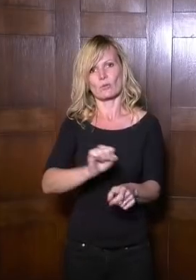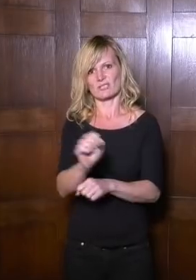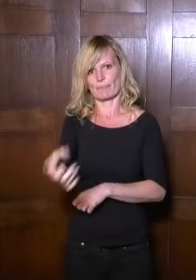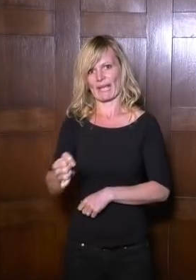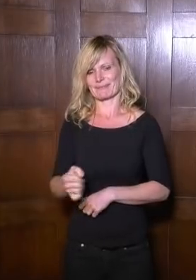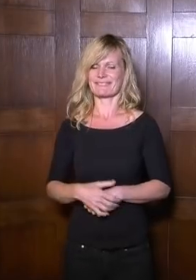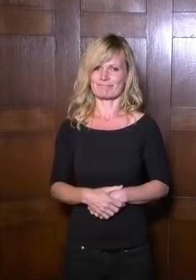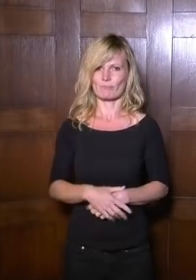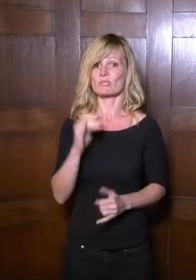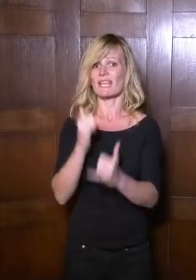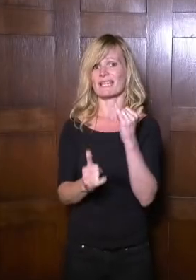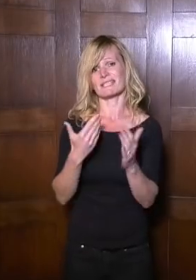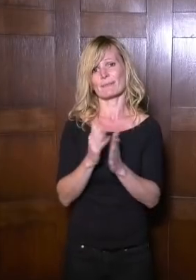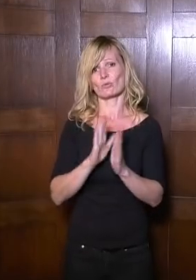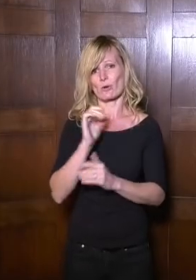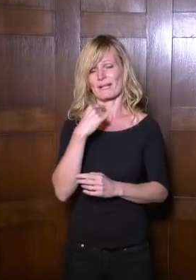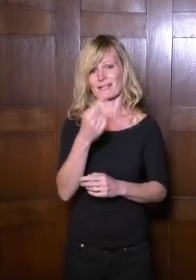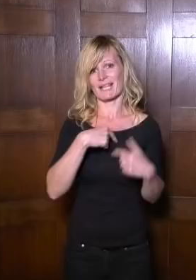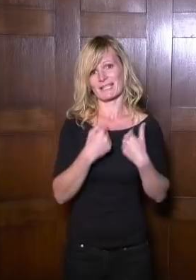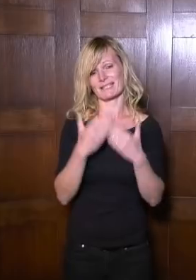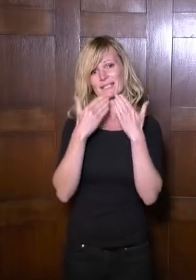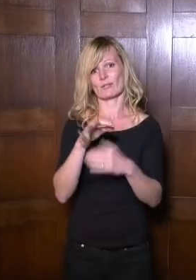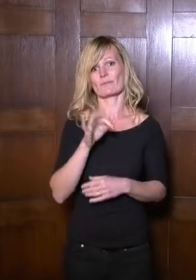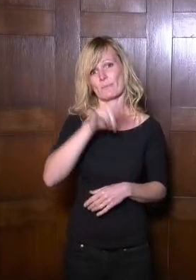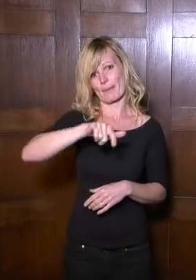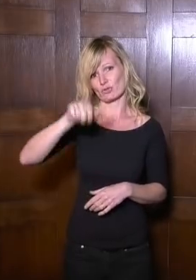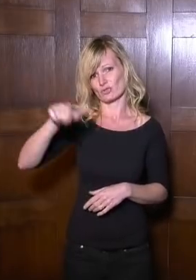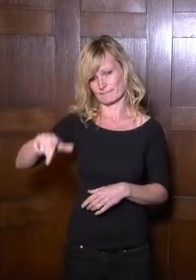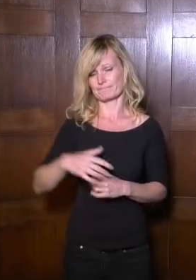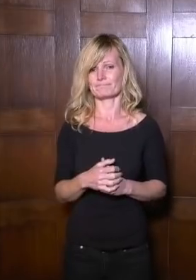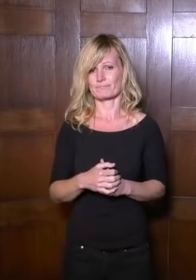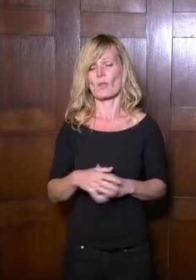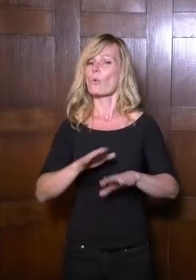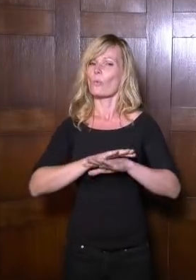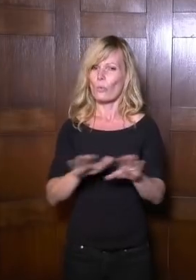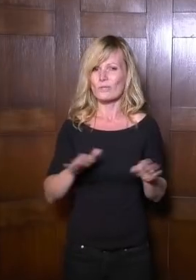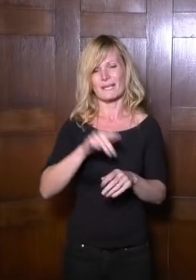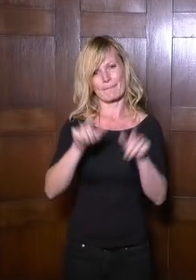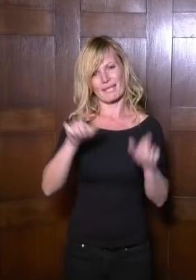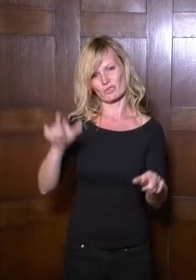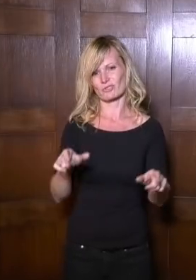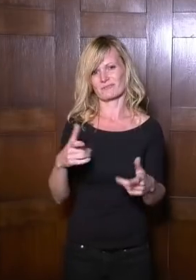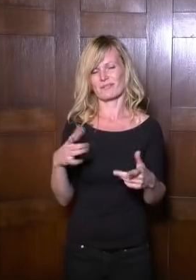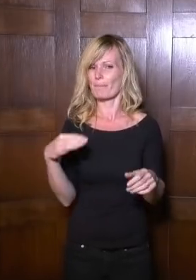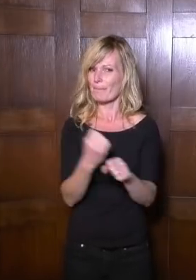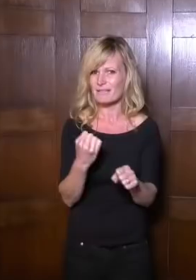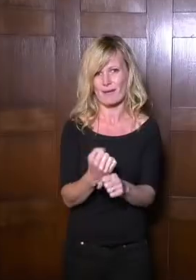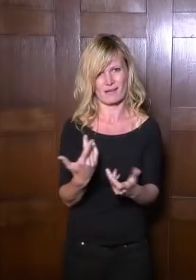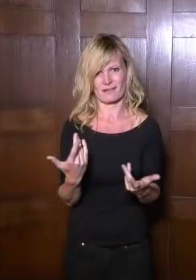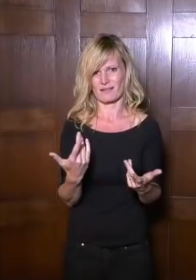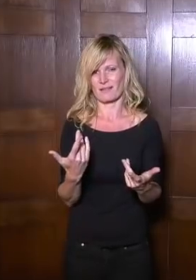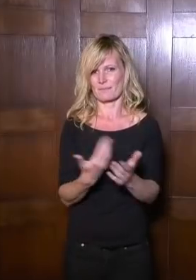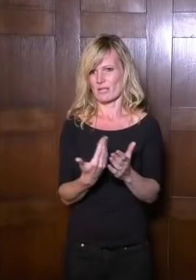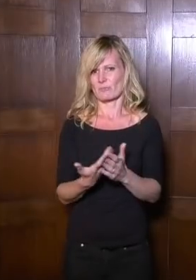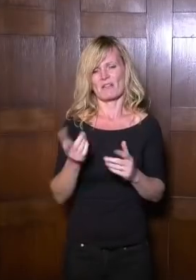Sie mich auch nochmal in der Runde bitte sagen, ein herzliches Dankeschön tatsächlich an die Bevölkerung. Also ohne, dass die Menschen mitmachen und dass man sich untereinander